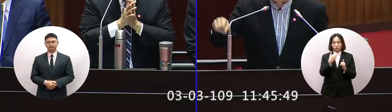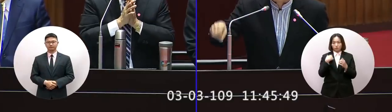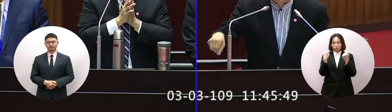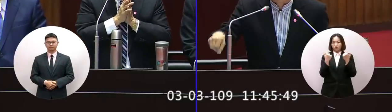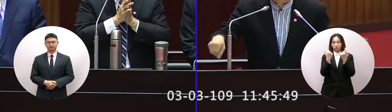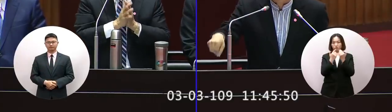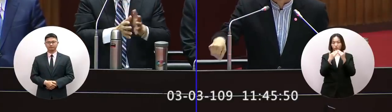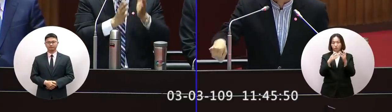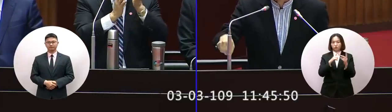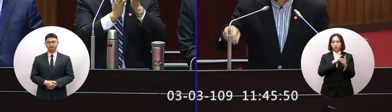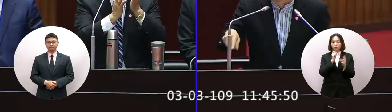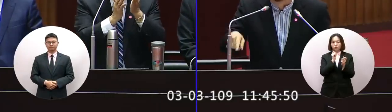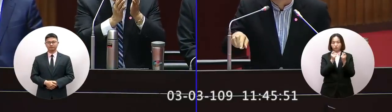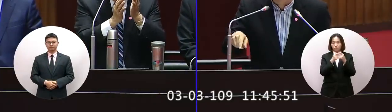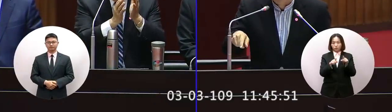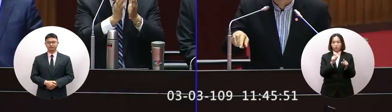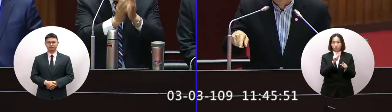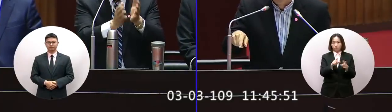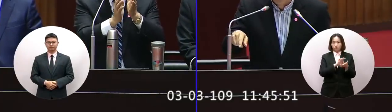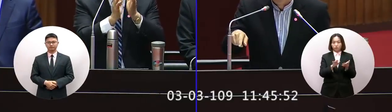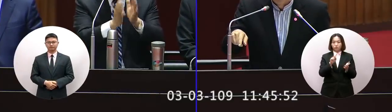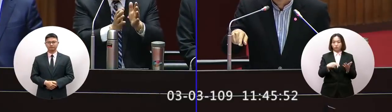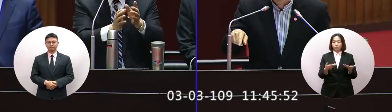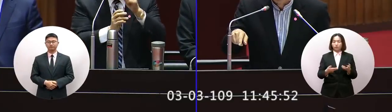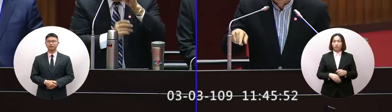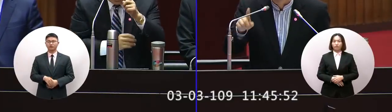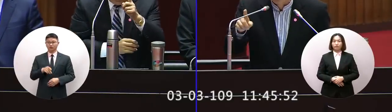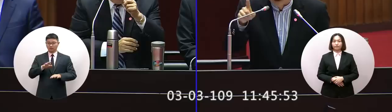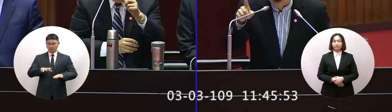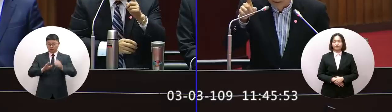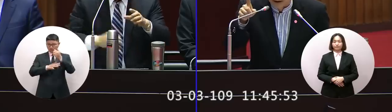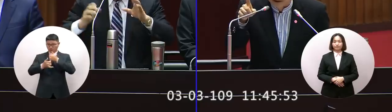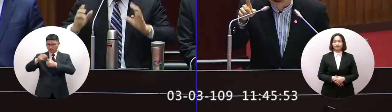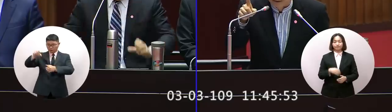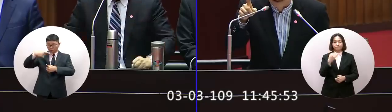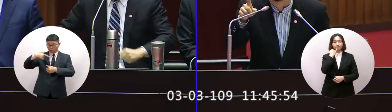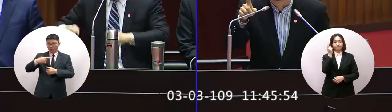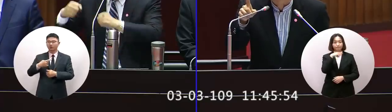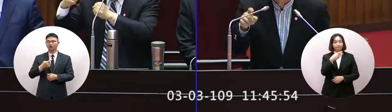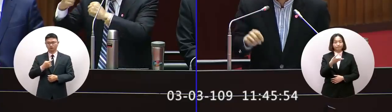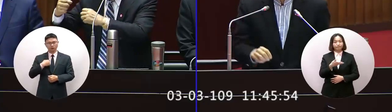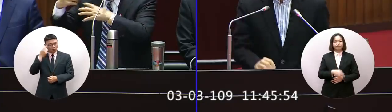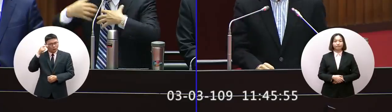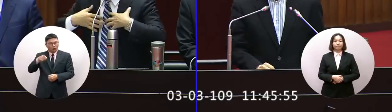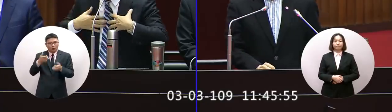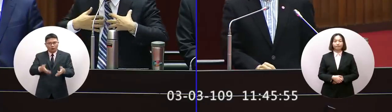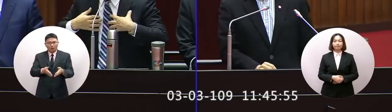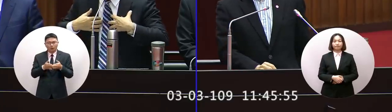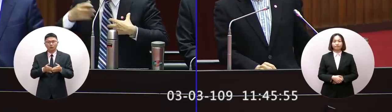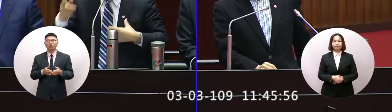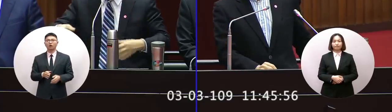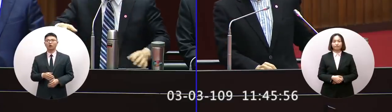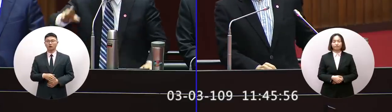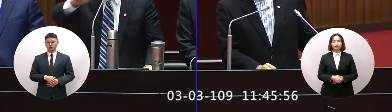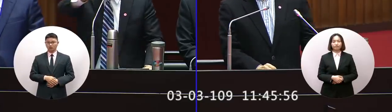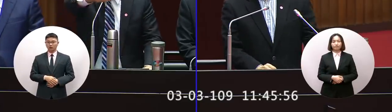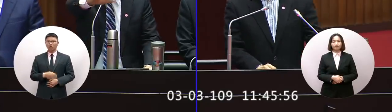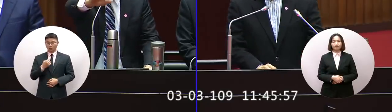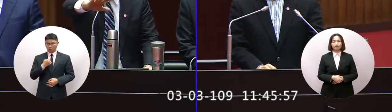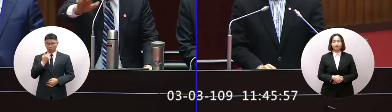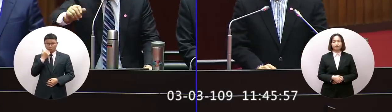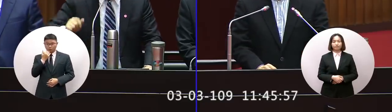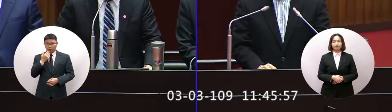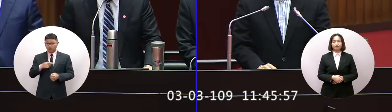不可以在台北市消費可以不可以委員這個指教很重要可以不可以只要能達到我們講的這個目的